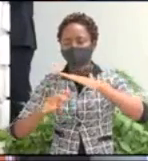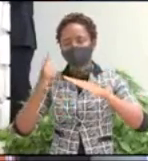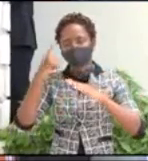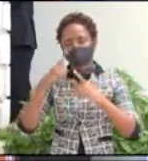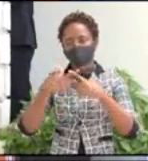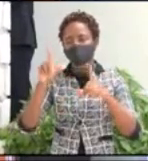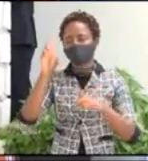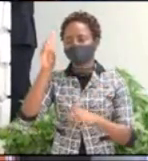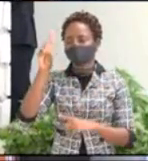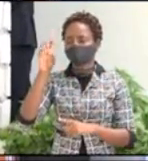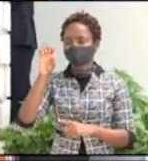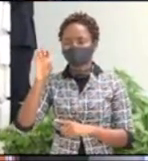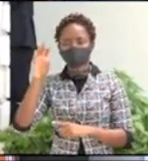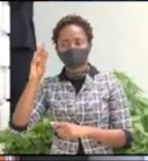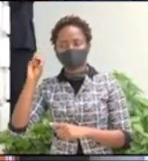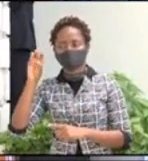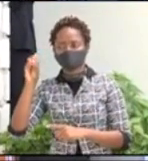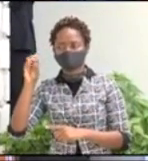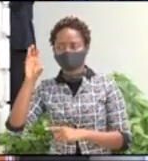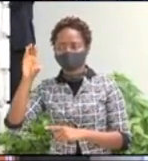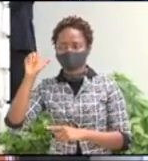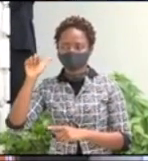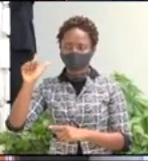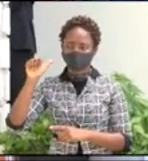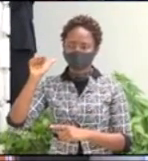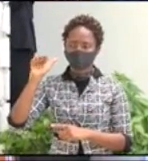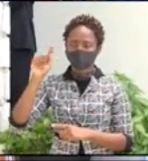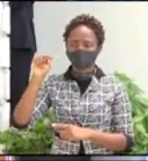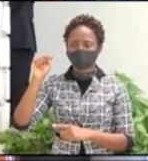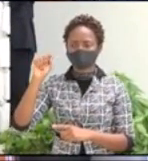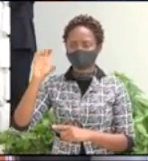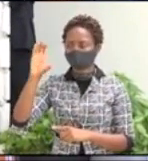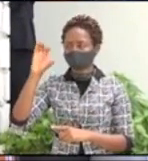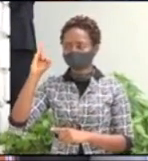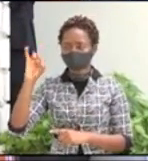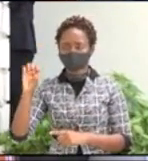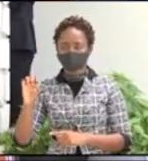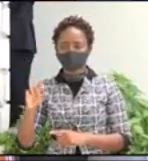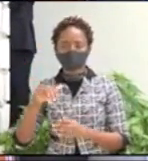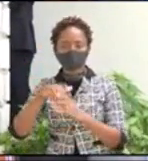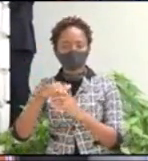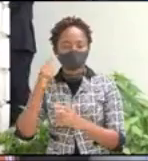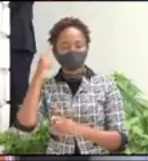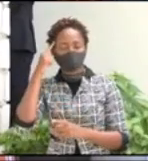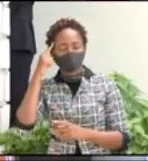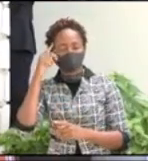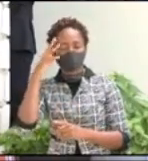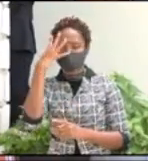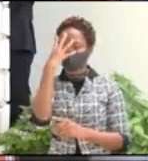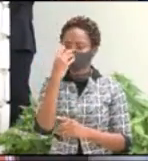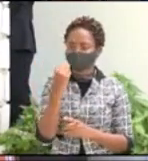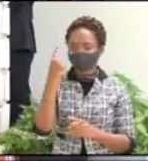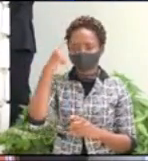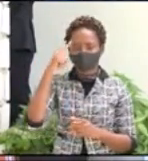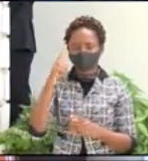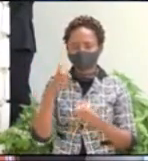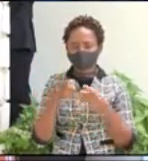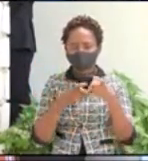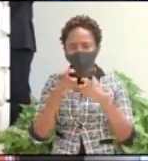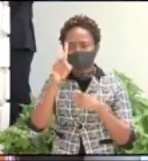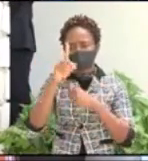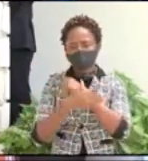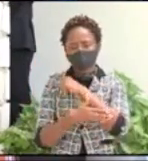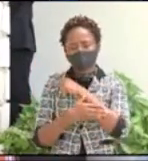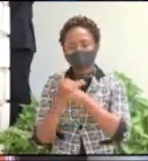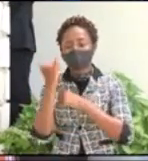de personne qui a une même pensée, même dans dormi ou dirigeant un pays, si ce n'est pas